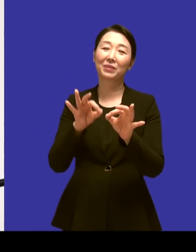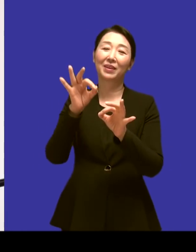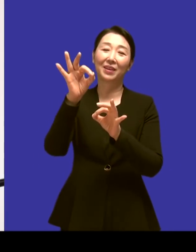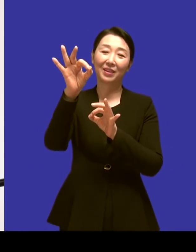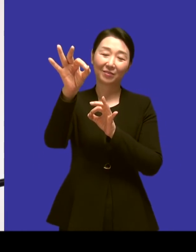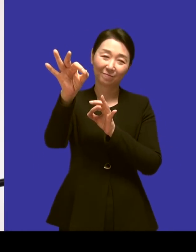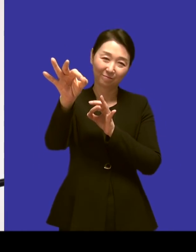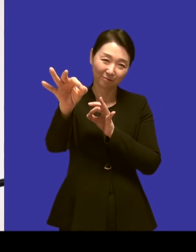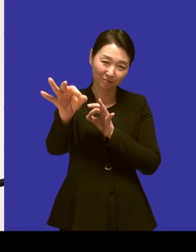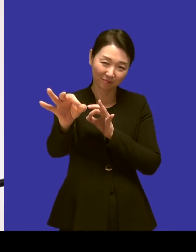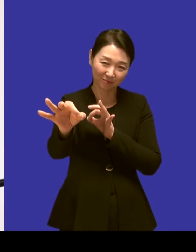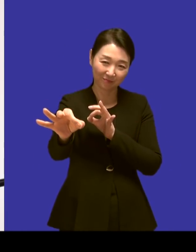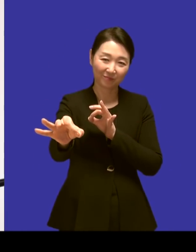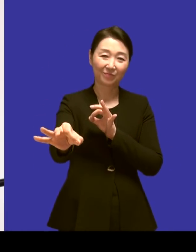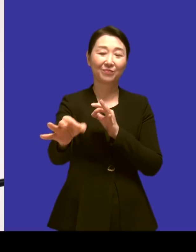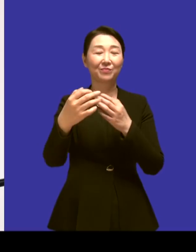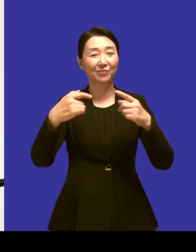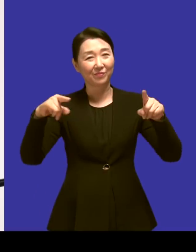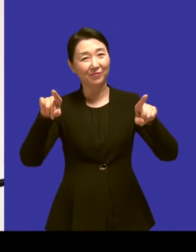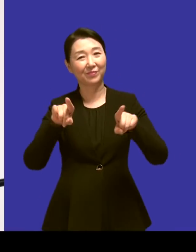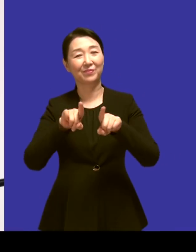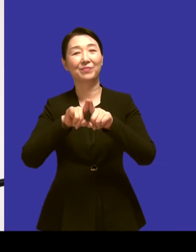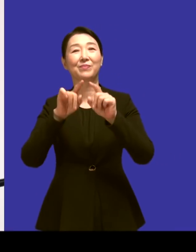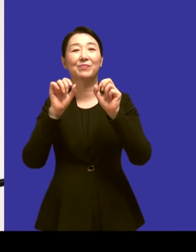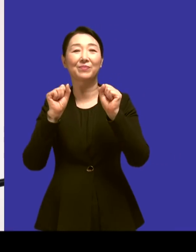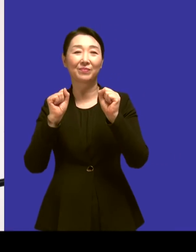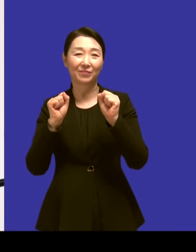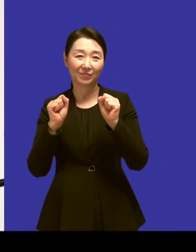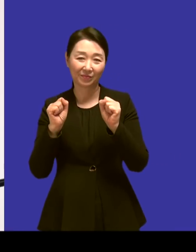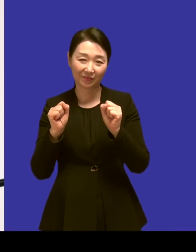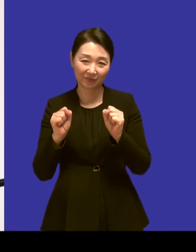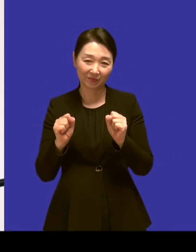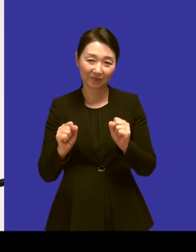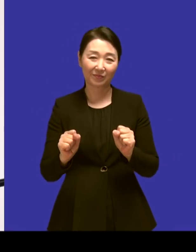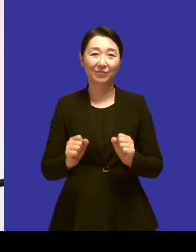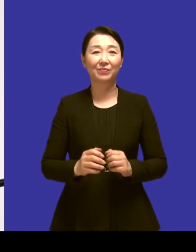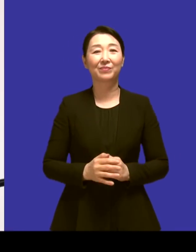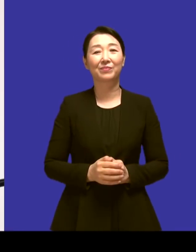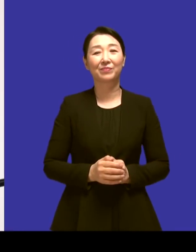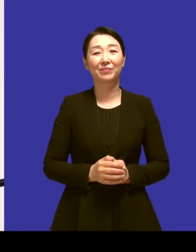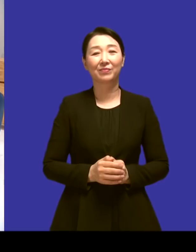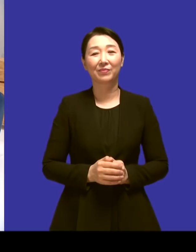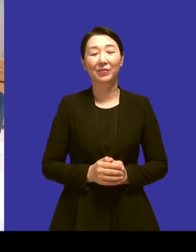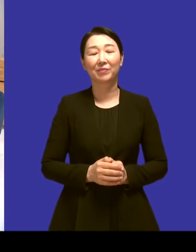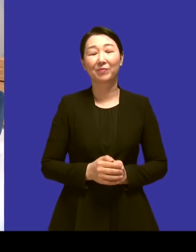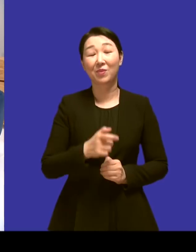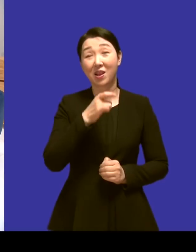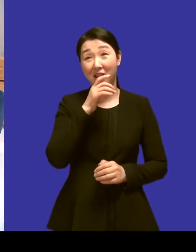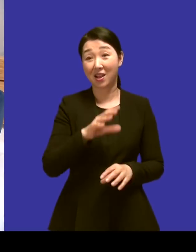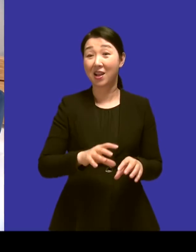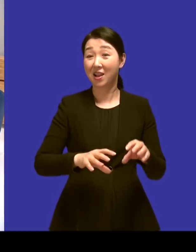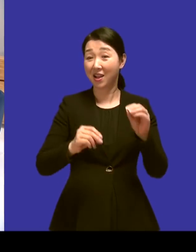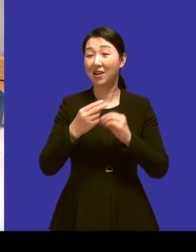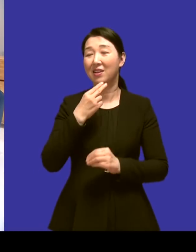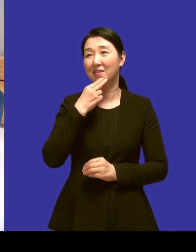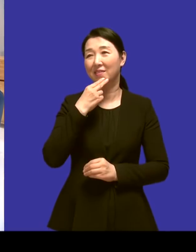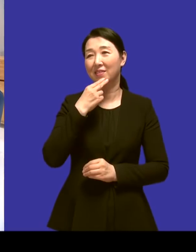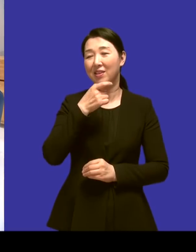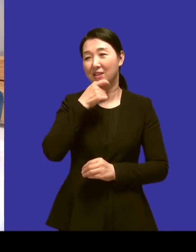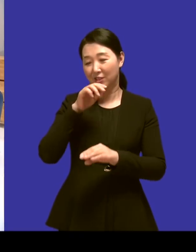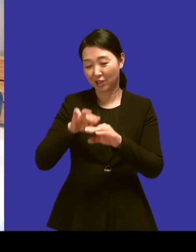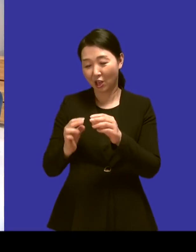우리와 함께 영원히 함께 하시고 마르지